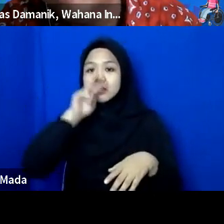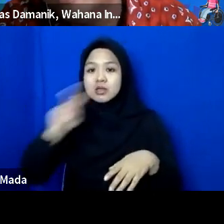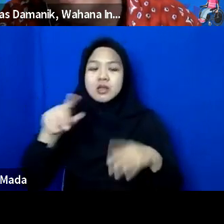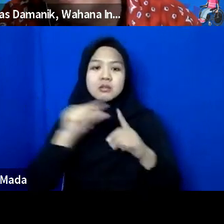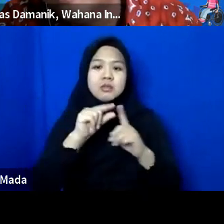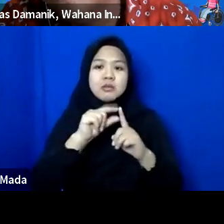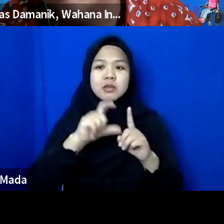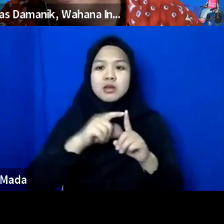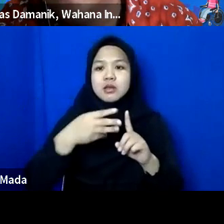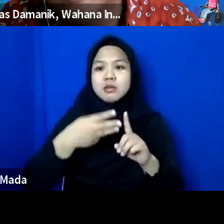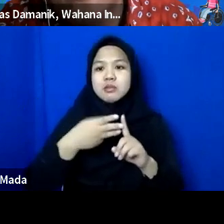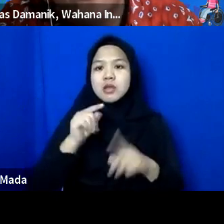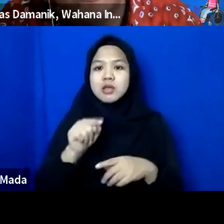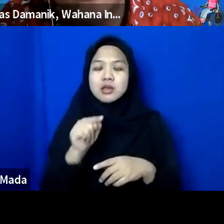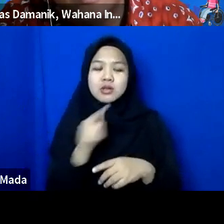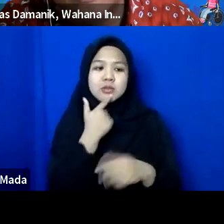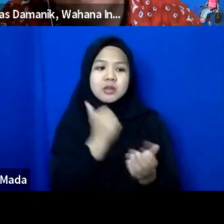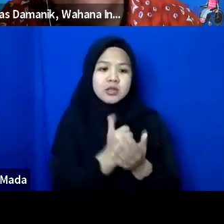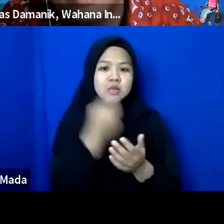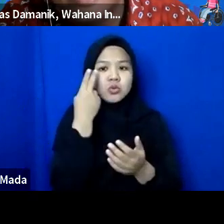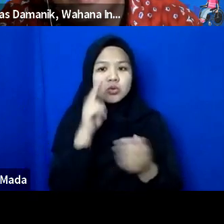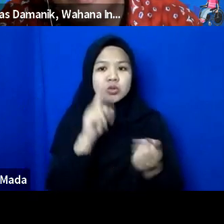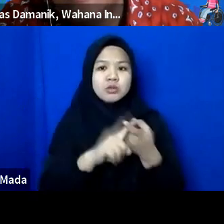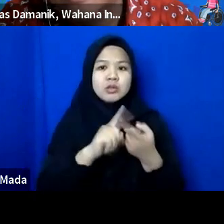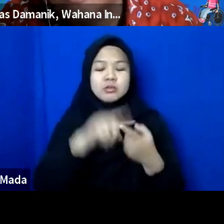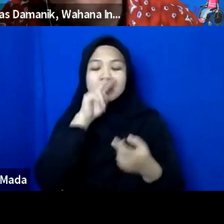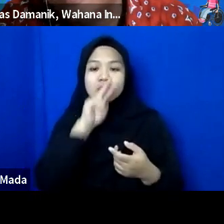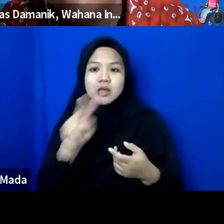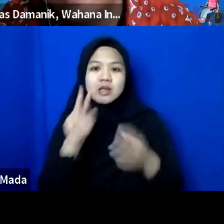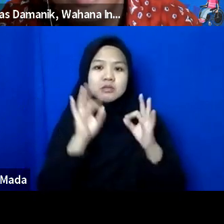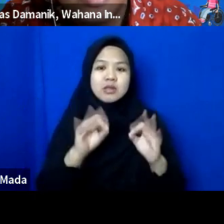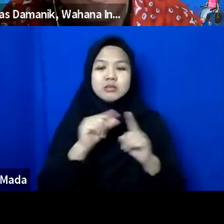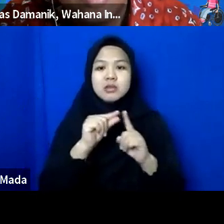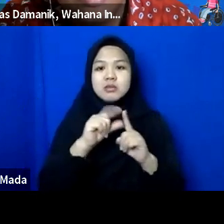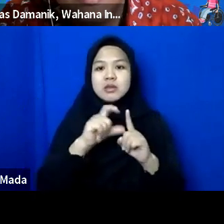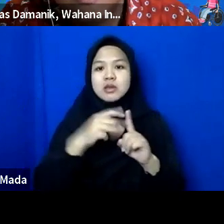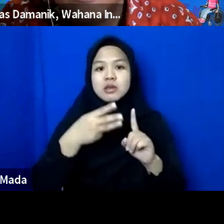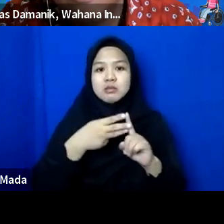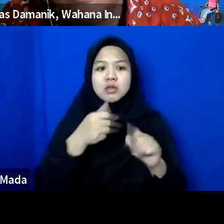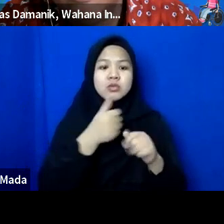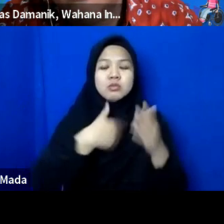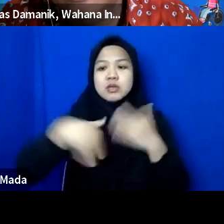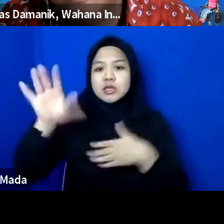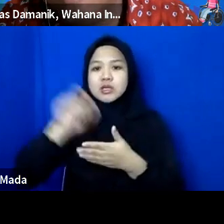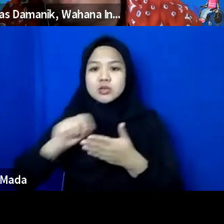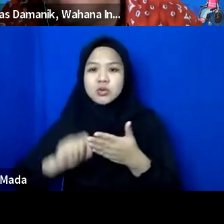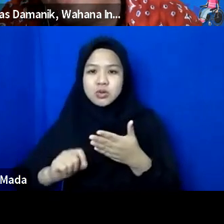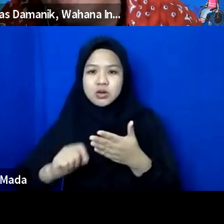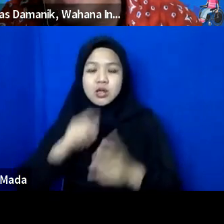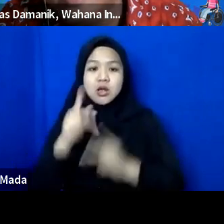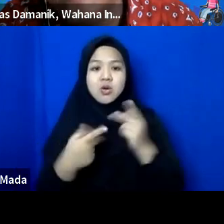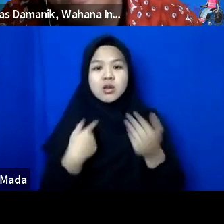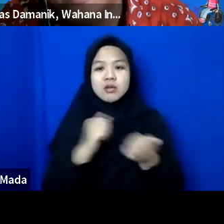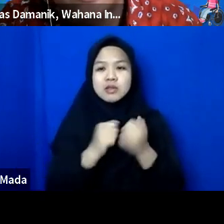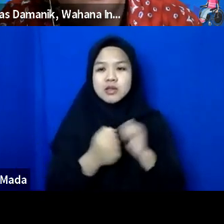PPDB ini menjadi penting untuk juga teman-teman lihat itu batasnya PPDB Pergilah ke sekolah jadi kalau ada